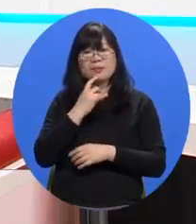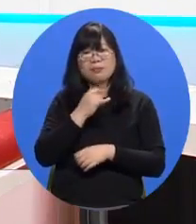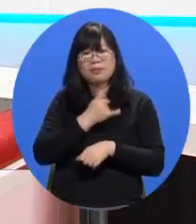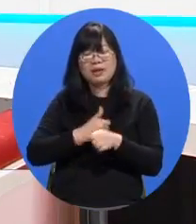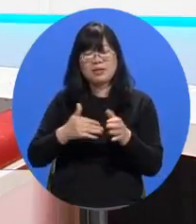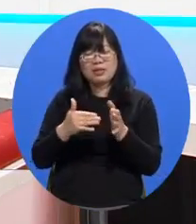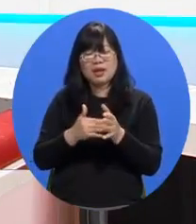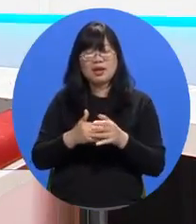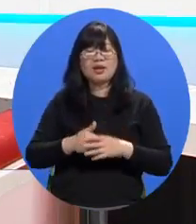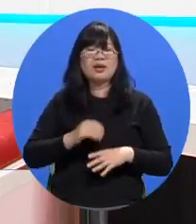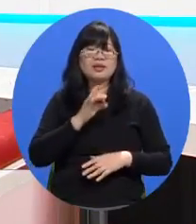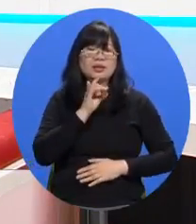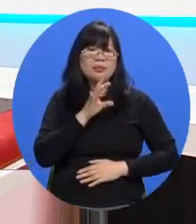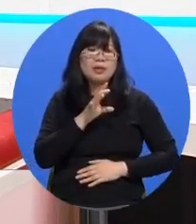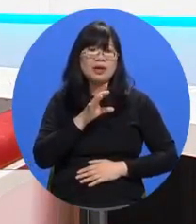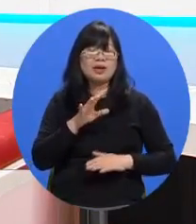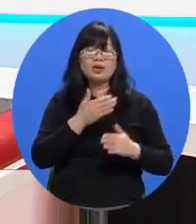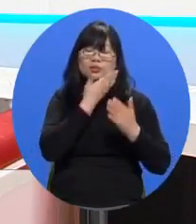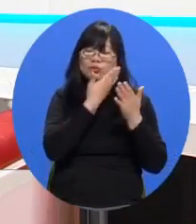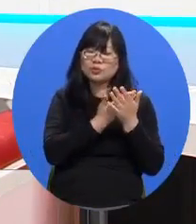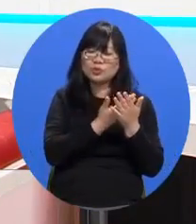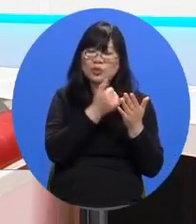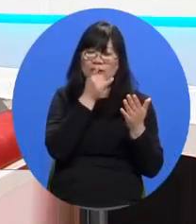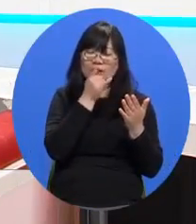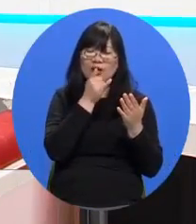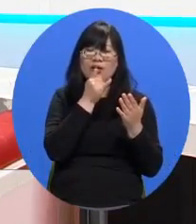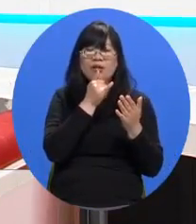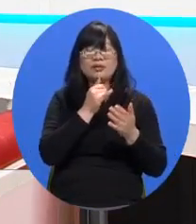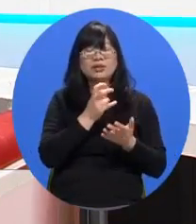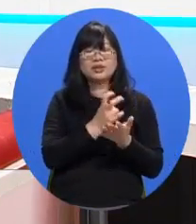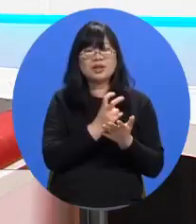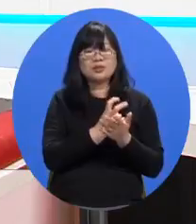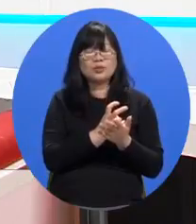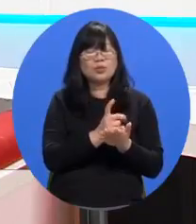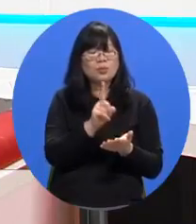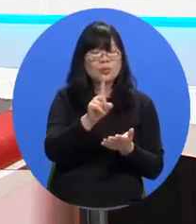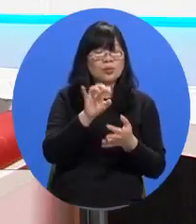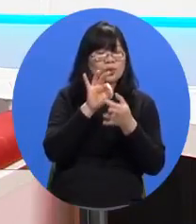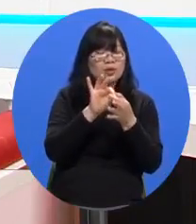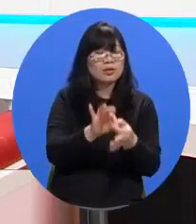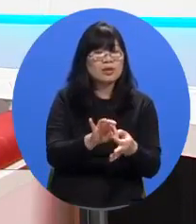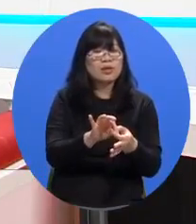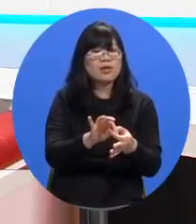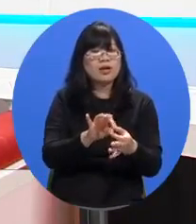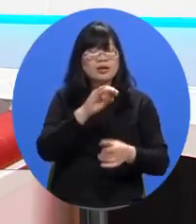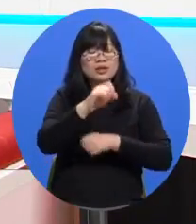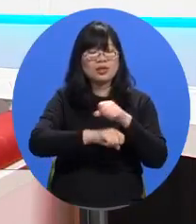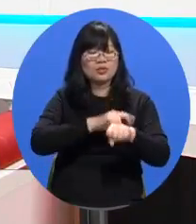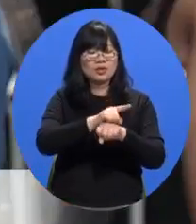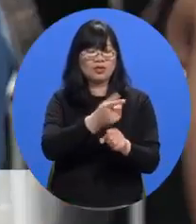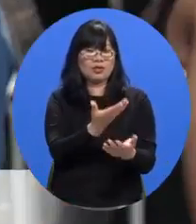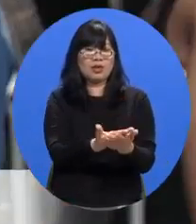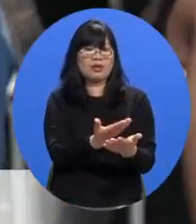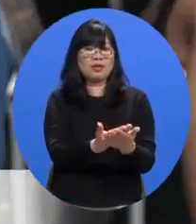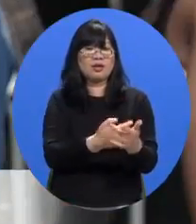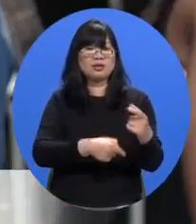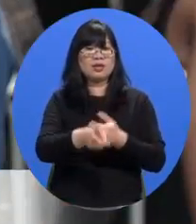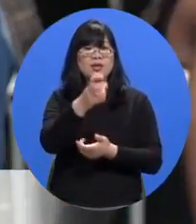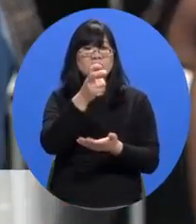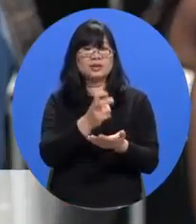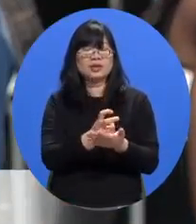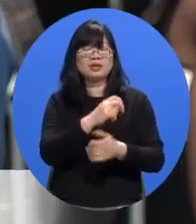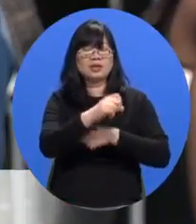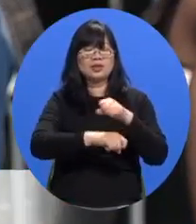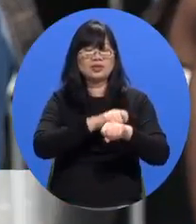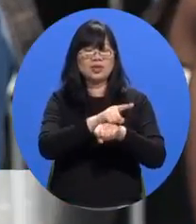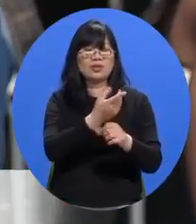있고요. 네네. 다만 중요한 부분은 이거를 제도나 법 계속해서 아까 우리가 자율성 달라 그러면서 정책적으로 자율성